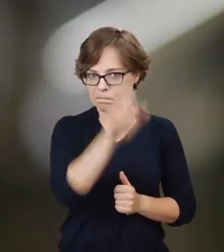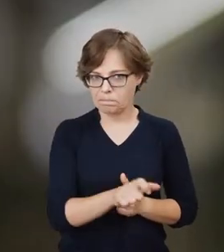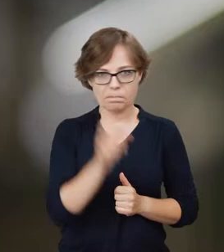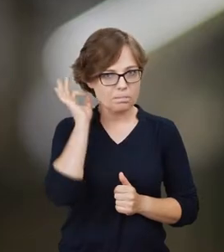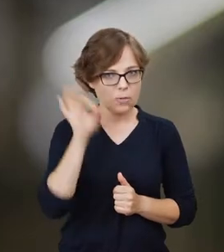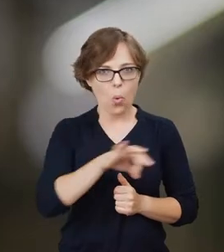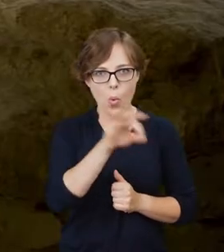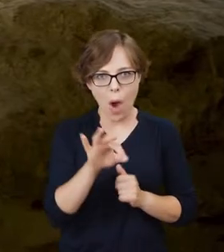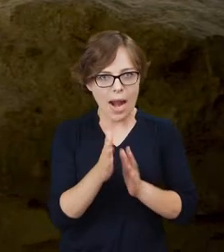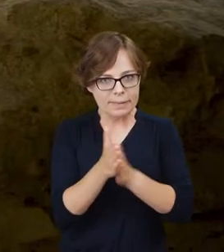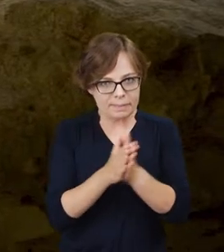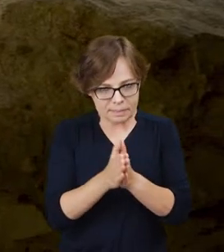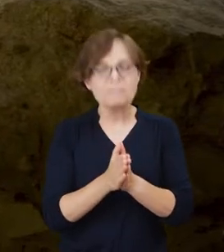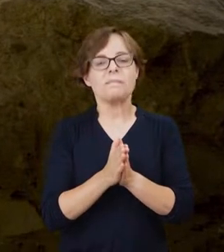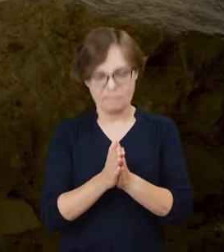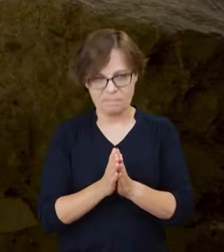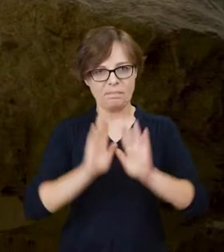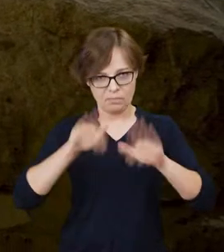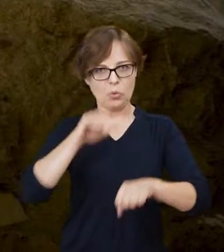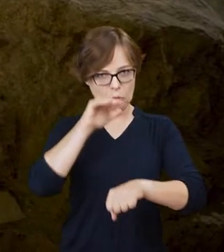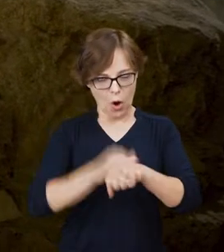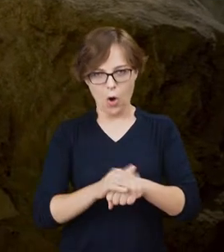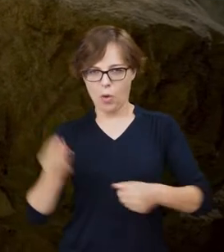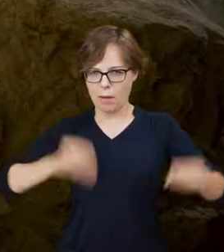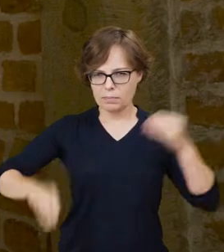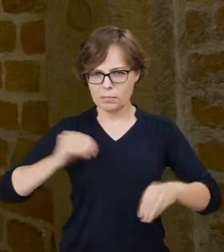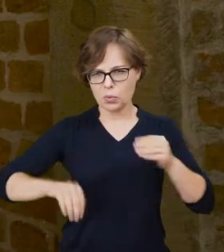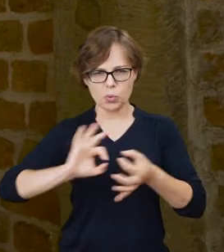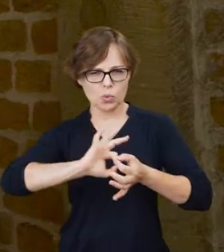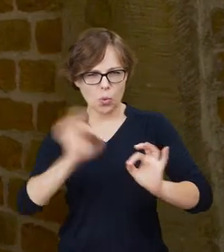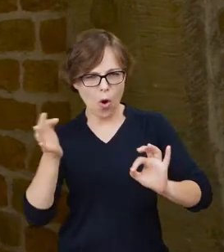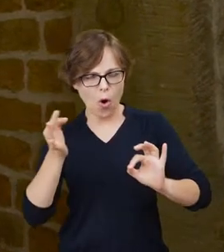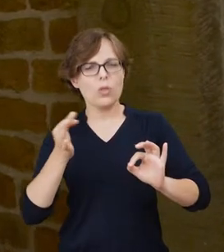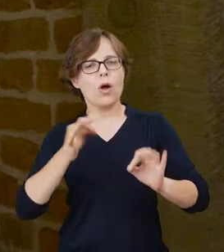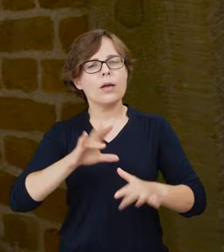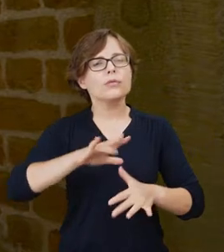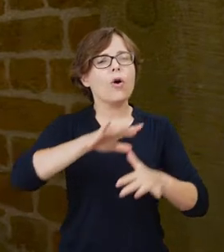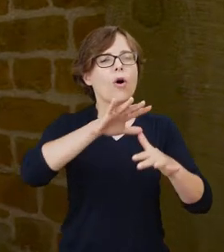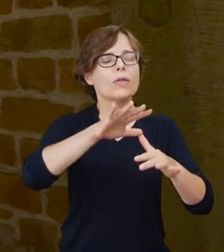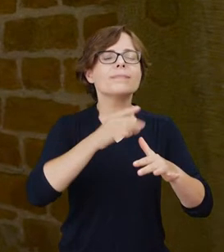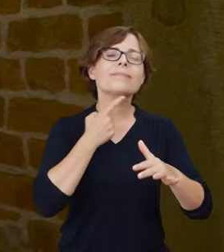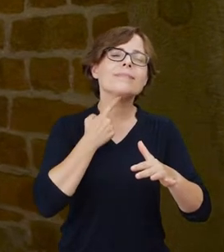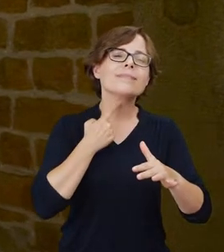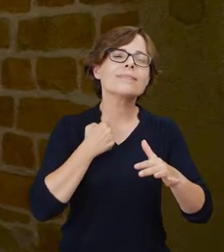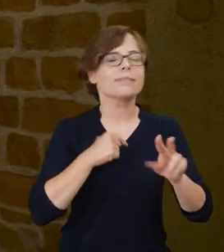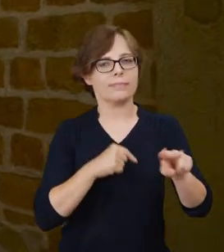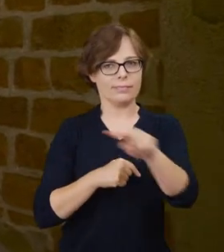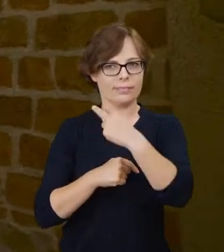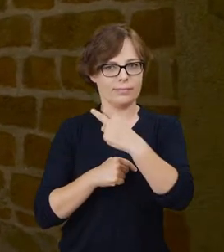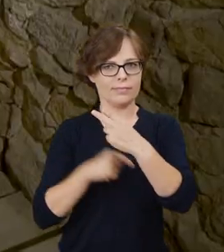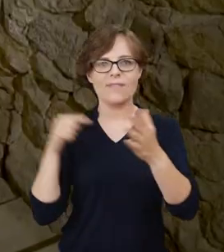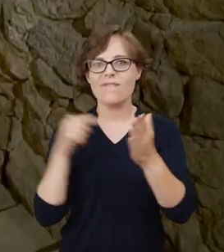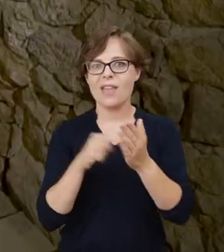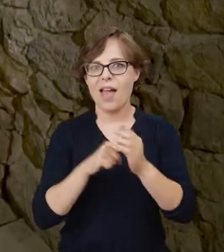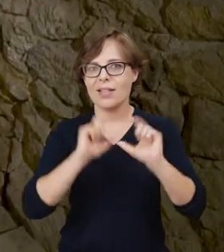może się obejrzeć za siebie. Kucharka zastosowała się do polecenia diabła, ale wychodząc z